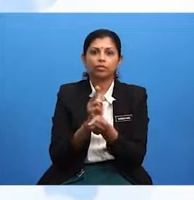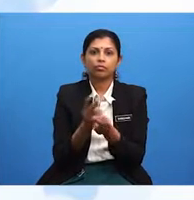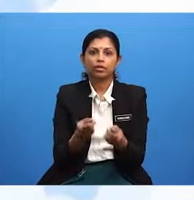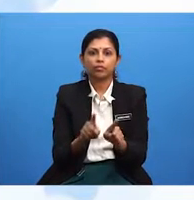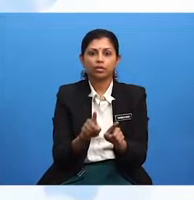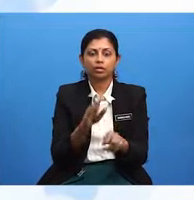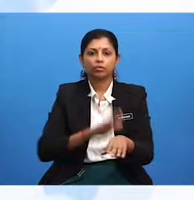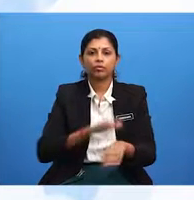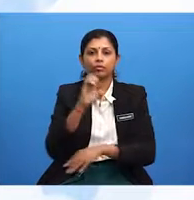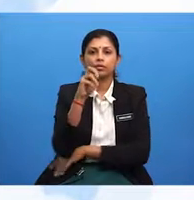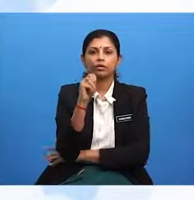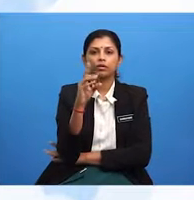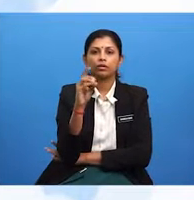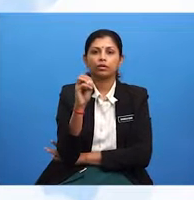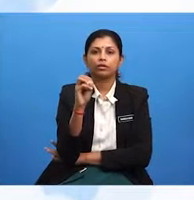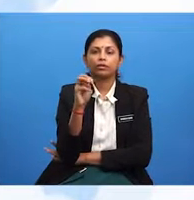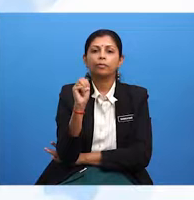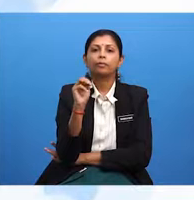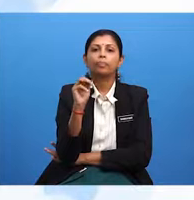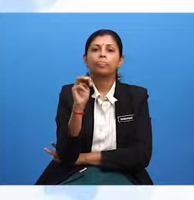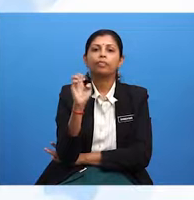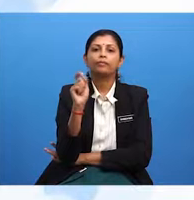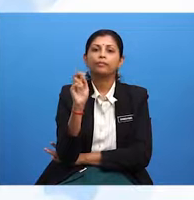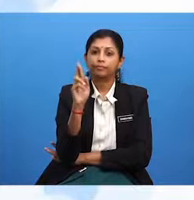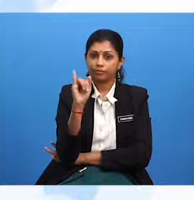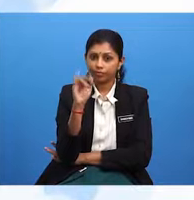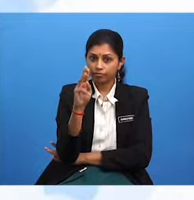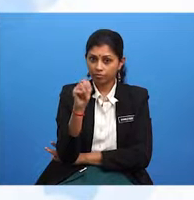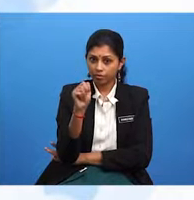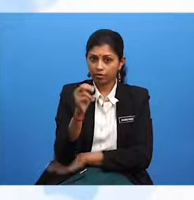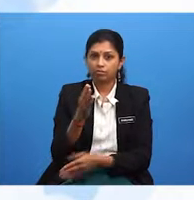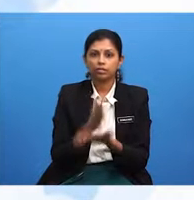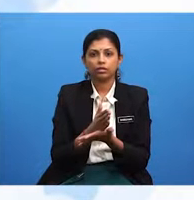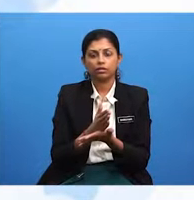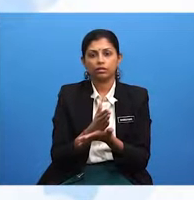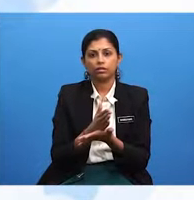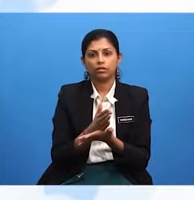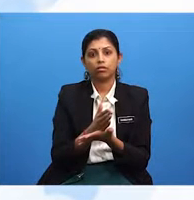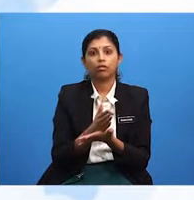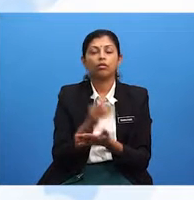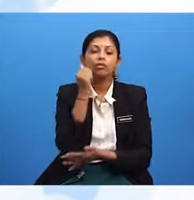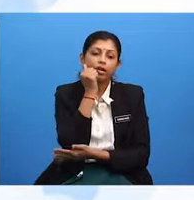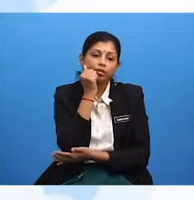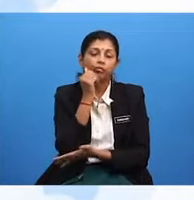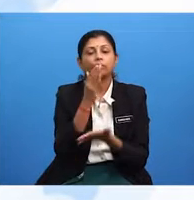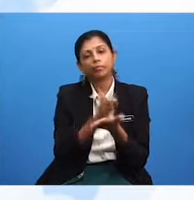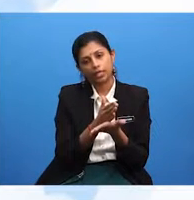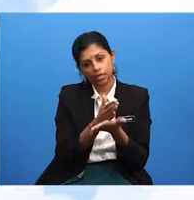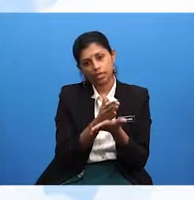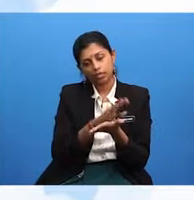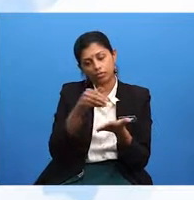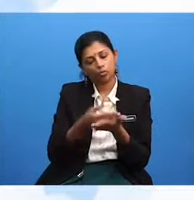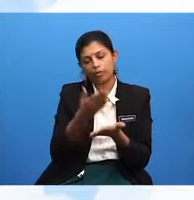berlaku pada endometrium setiap bulan turut akan berhenti. Maka haid juga